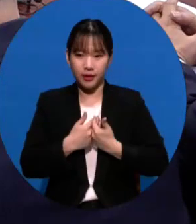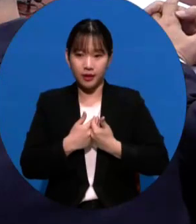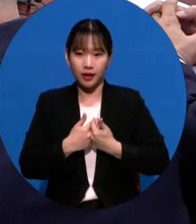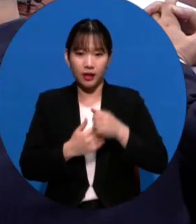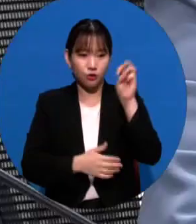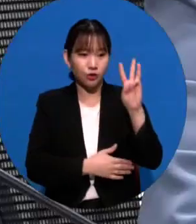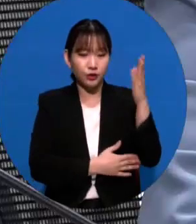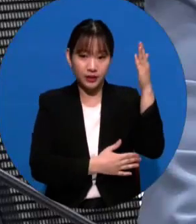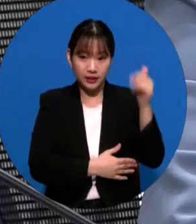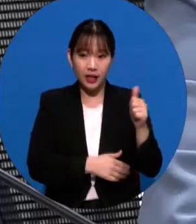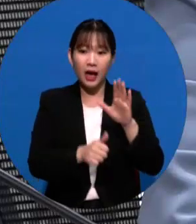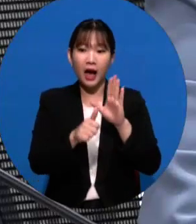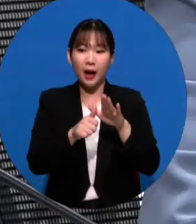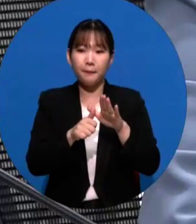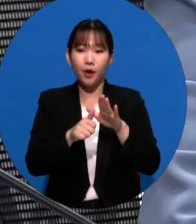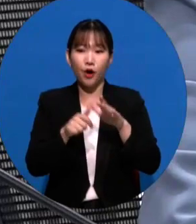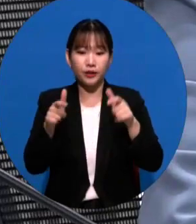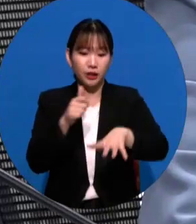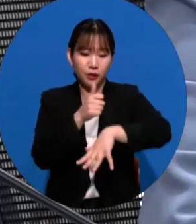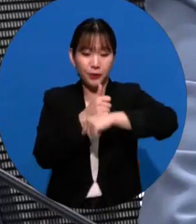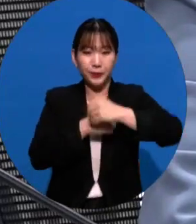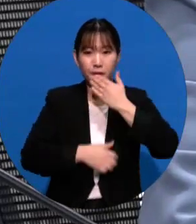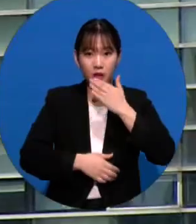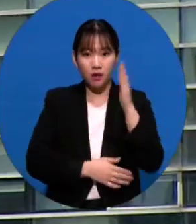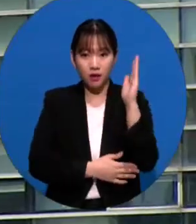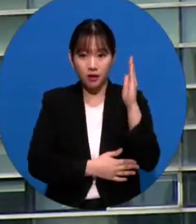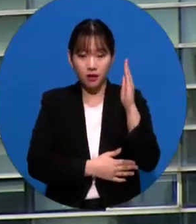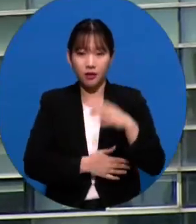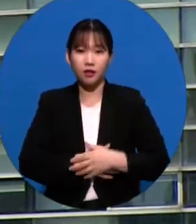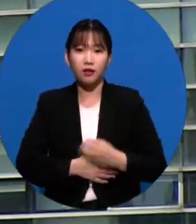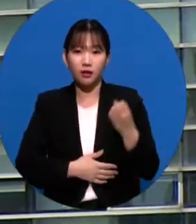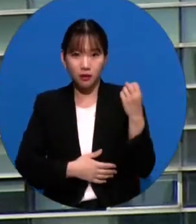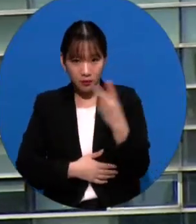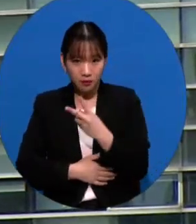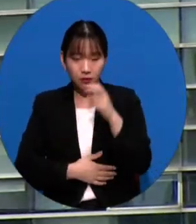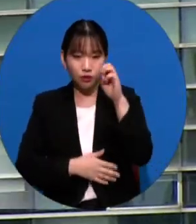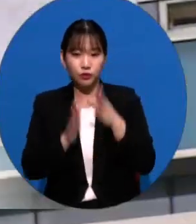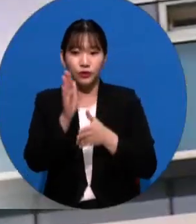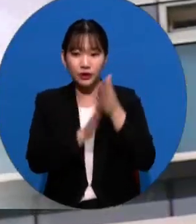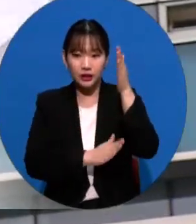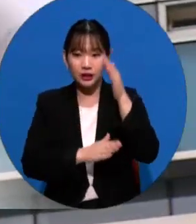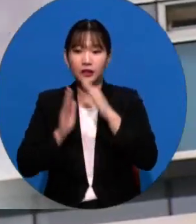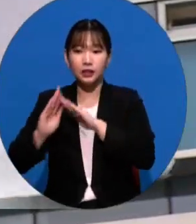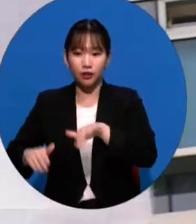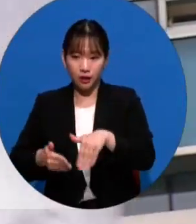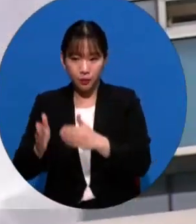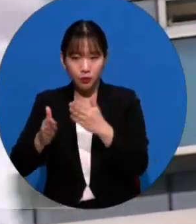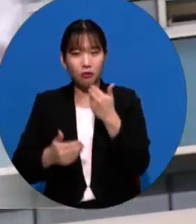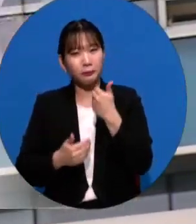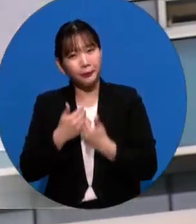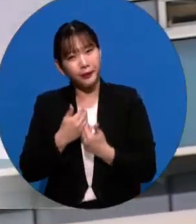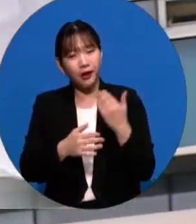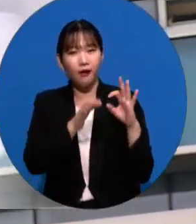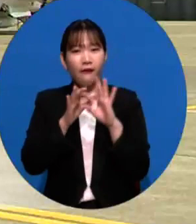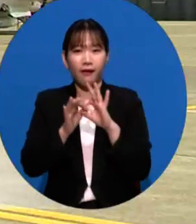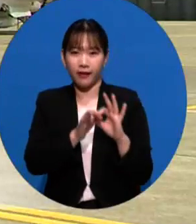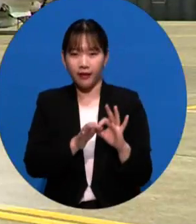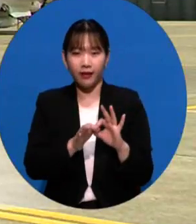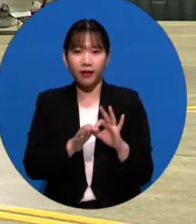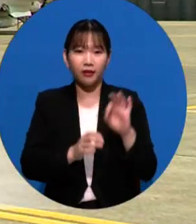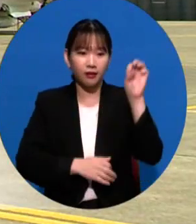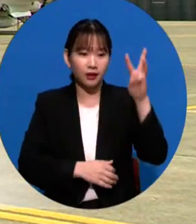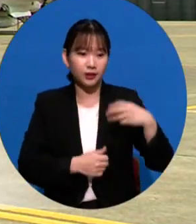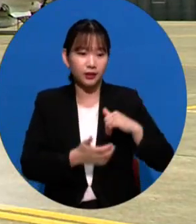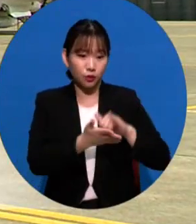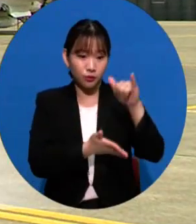강기정 광주시장의 한평 편입 가능성 언급, 그리고 이어진 광주시와 전라남도의 불편한 관계까지.